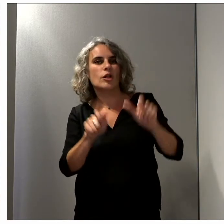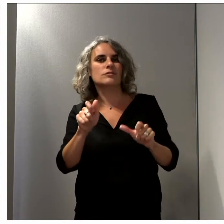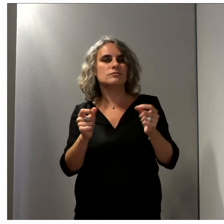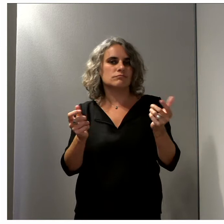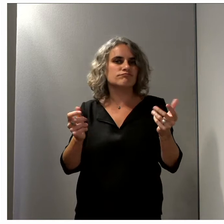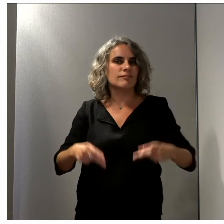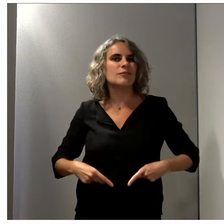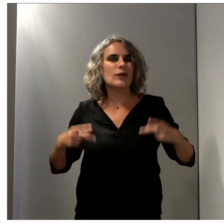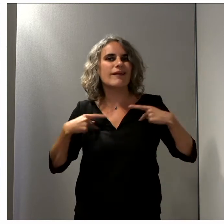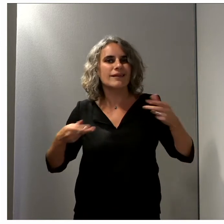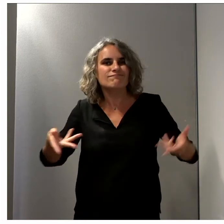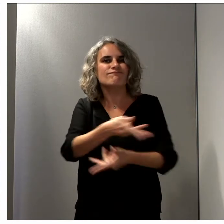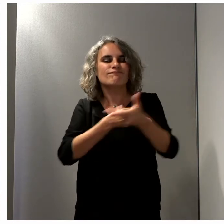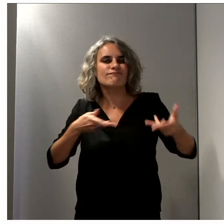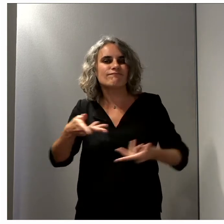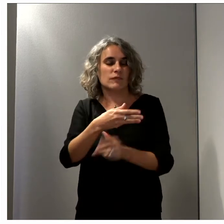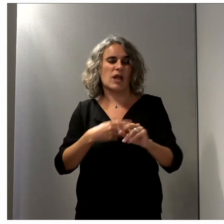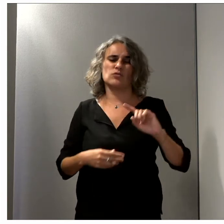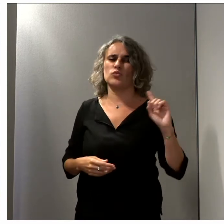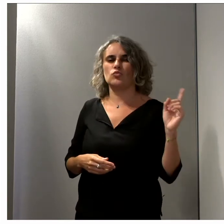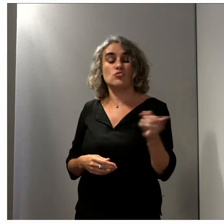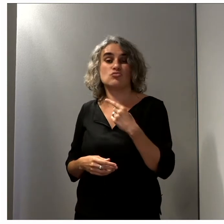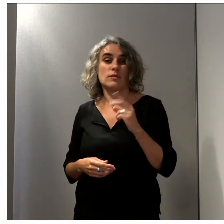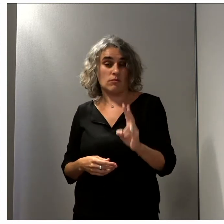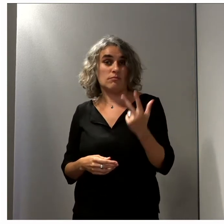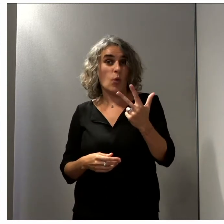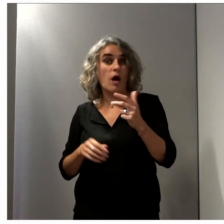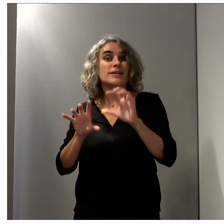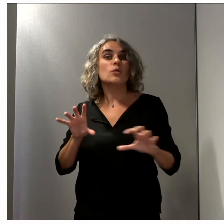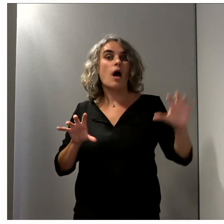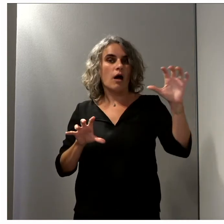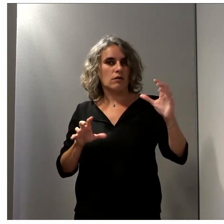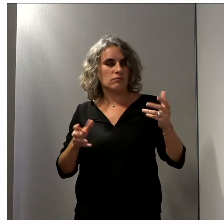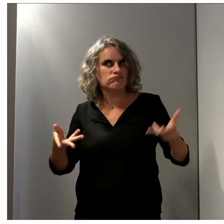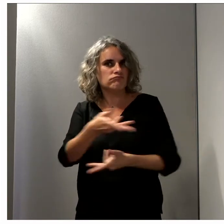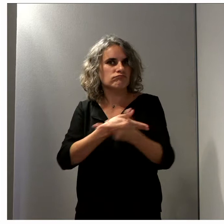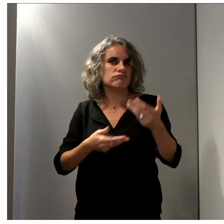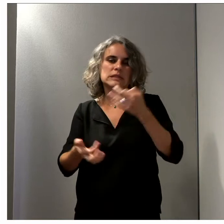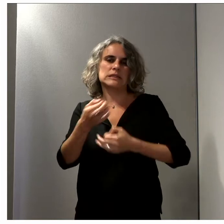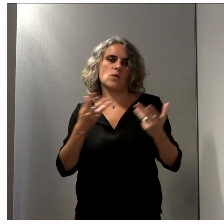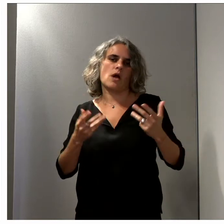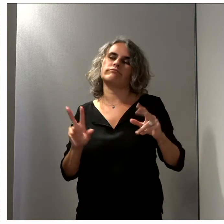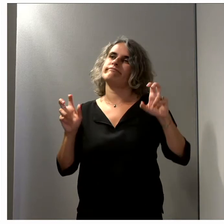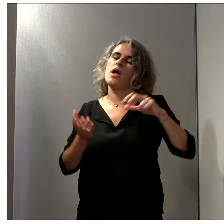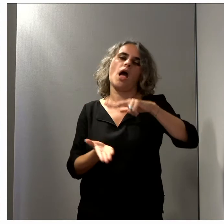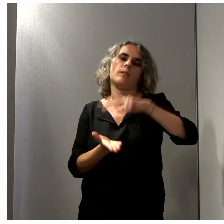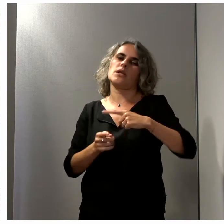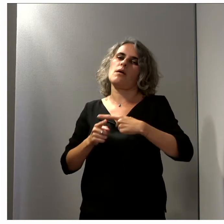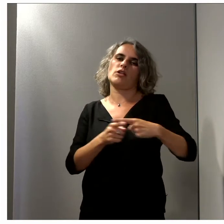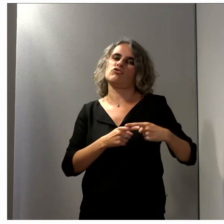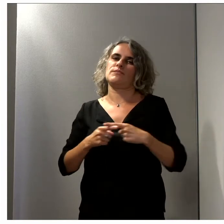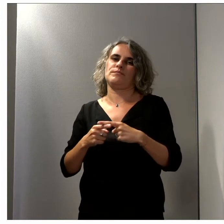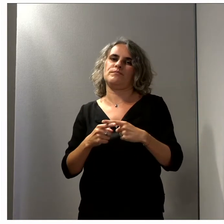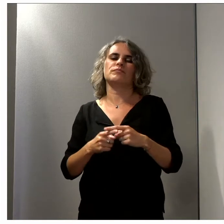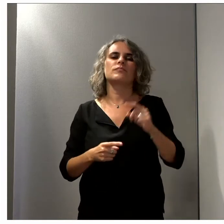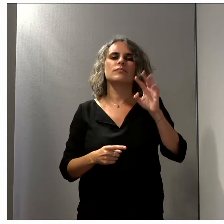ateliers citoyens, et de manière d'ailleurs très convergente au sein des 3 territoires qui ont participé, nous ont parlé de l'habitat partagé, des